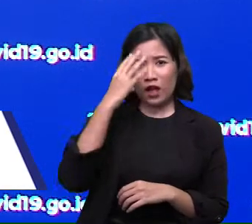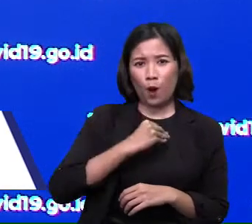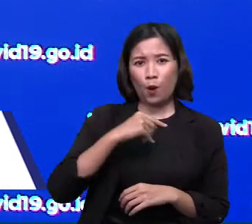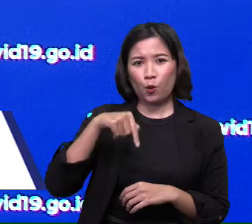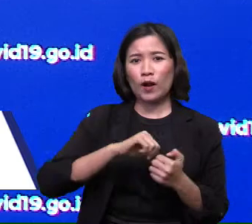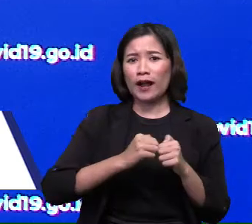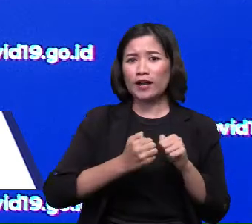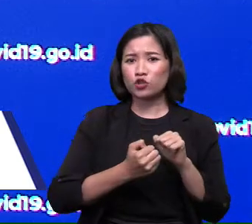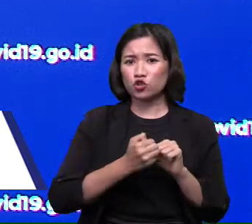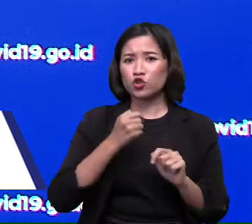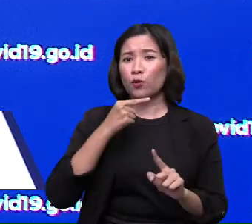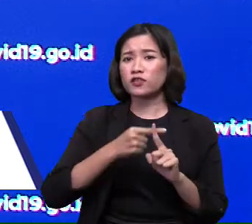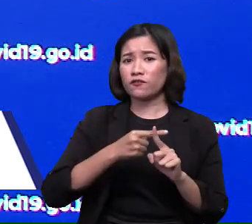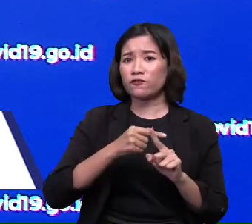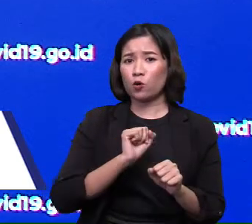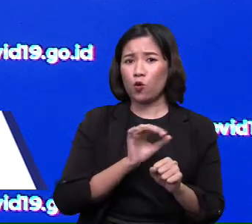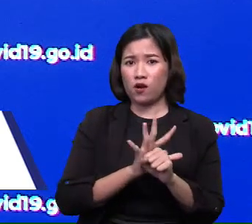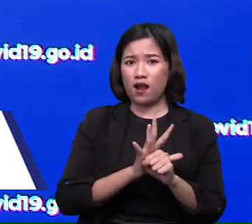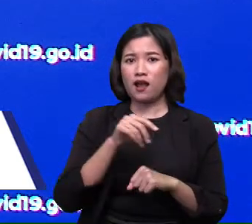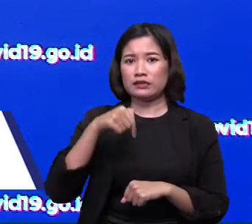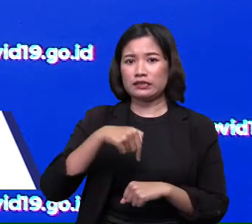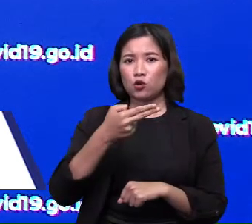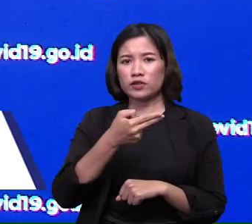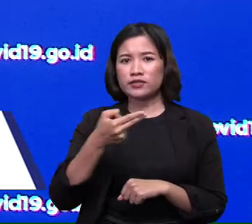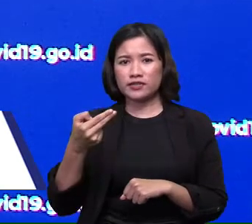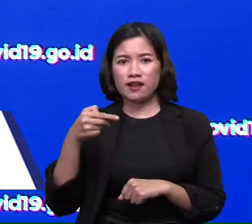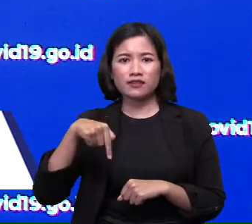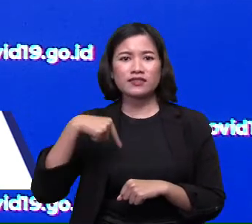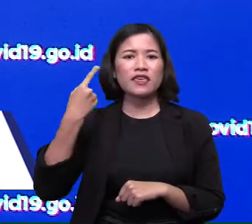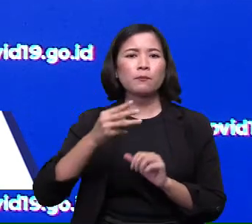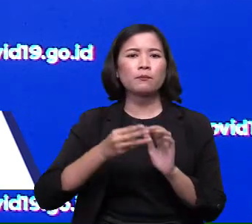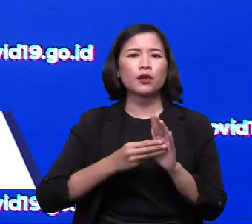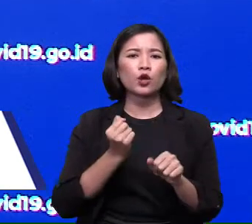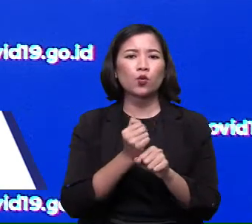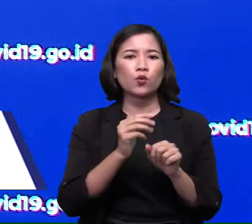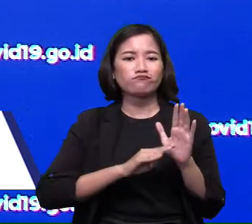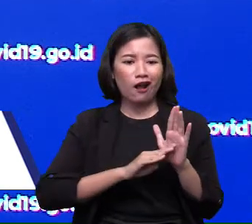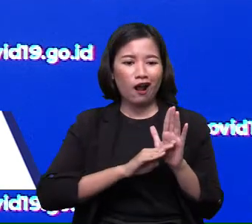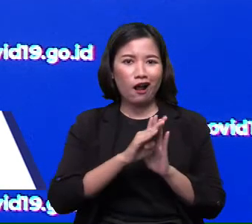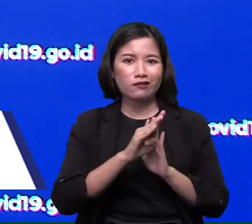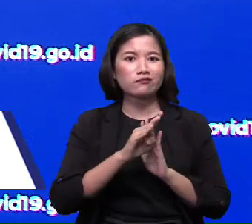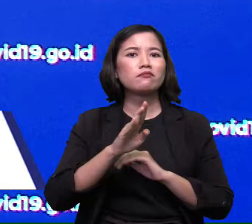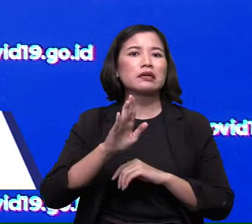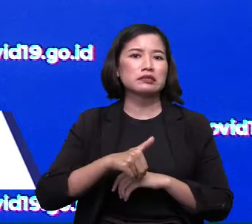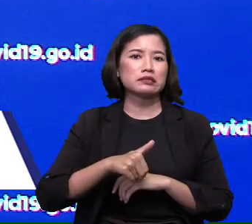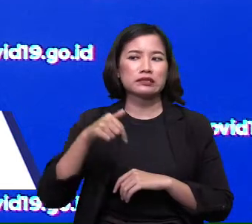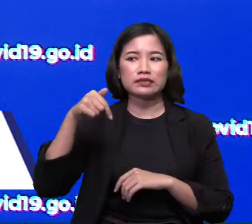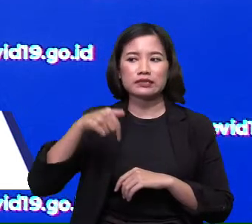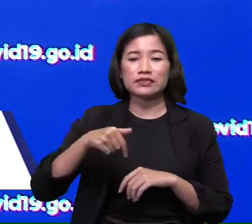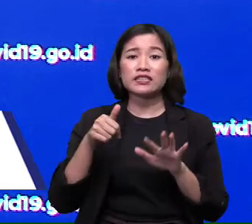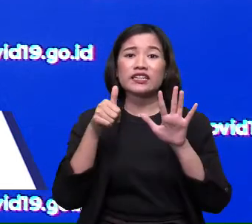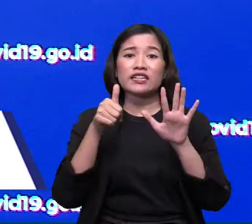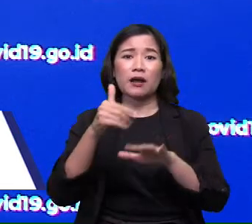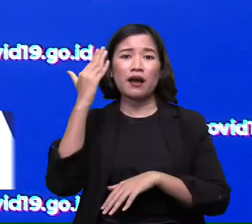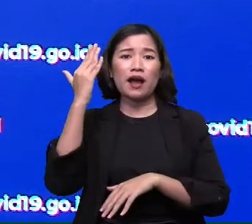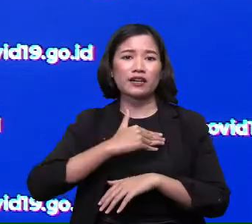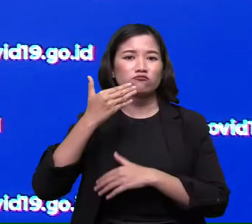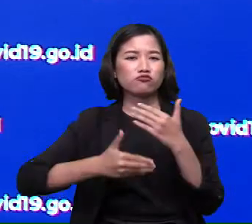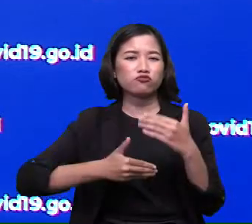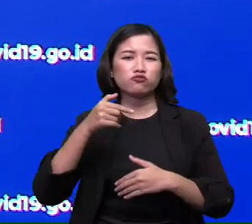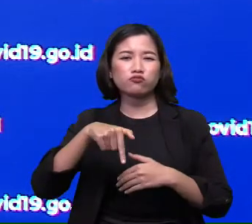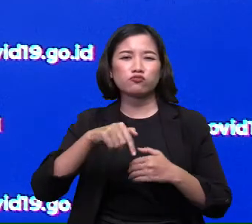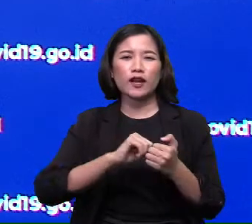kasus positif mingguan di Indonesia Tengah mengalami kenaikan Selama enam hari berturut-turut kasus terus berada